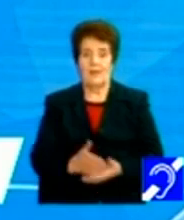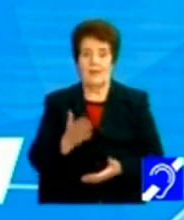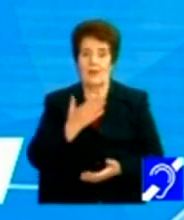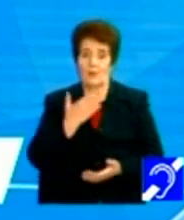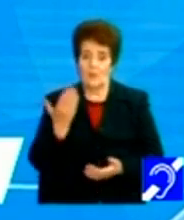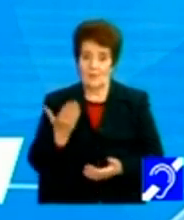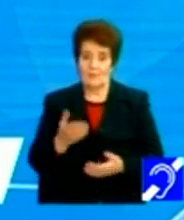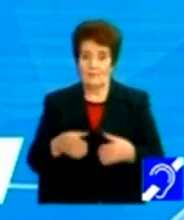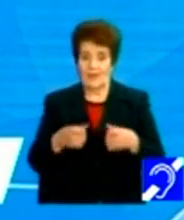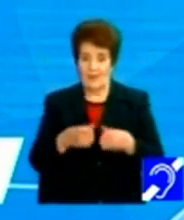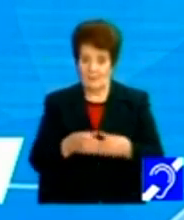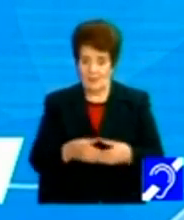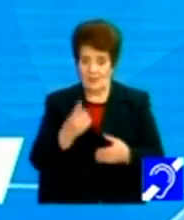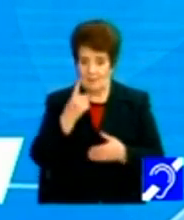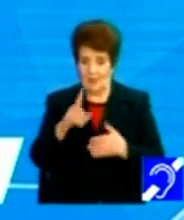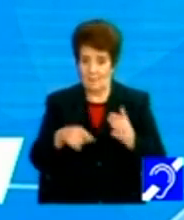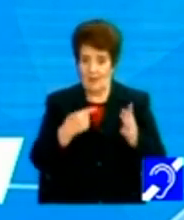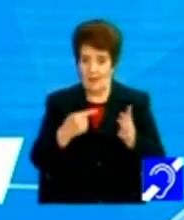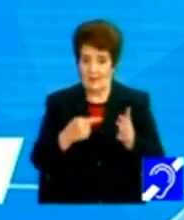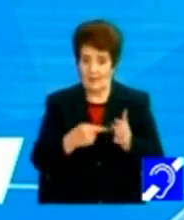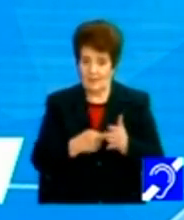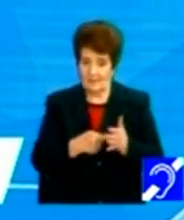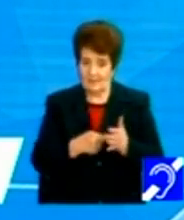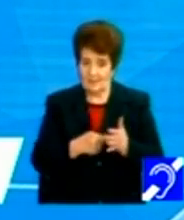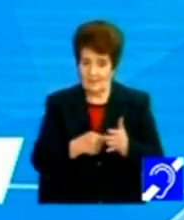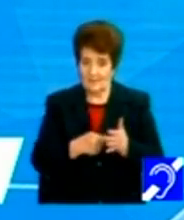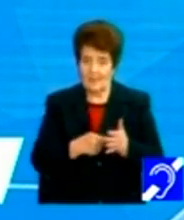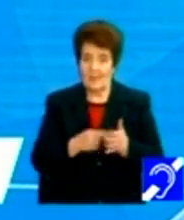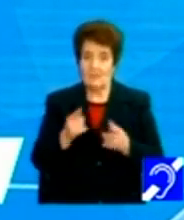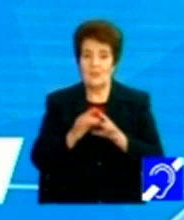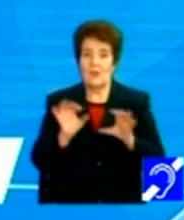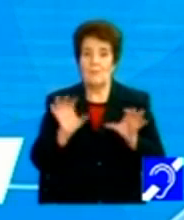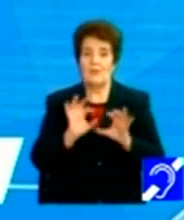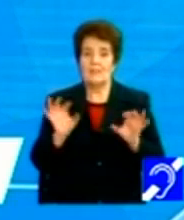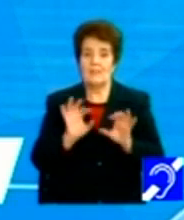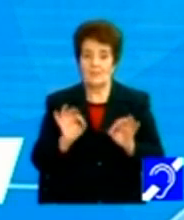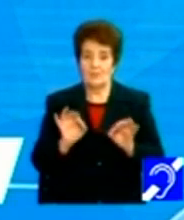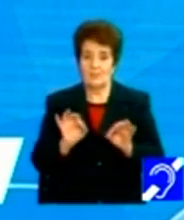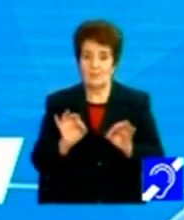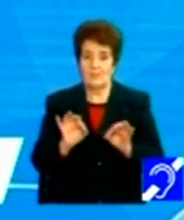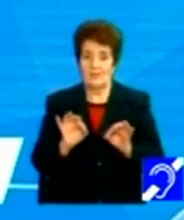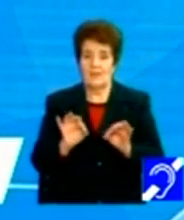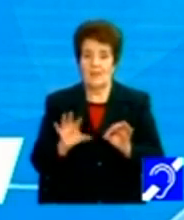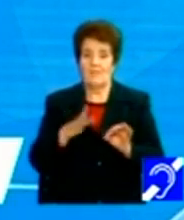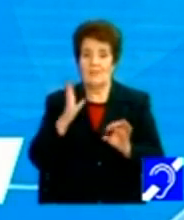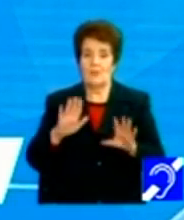sută a campaniei, așa că prima mea întrebare ar fi ce mesaj v-ați propus